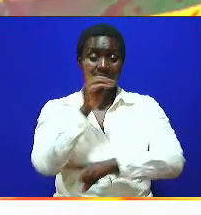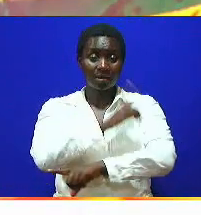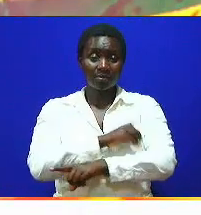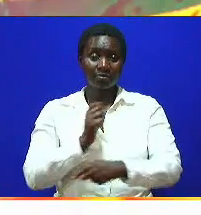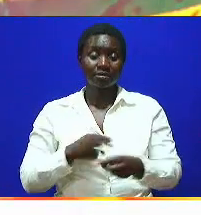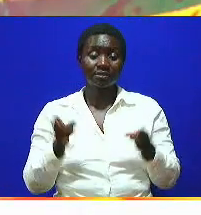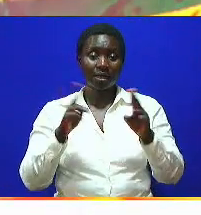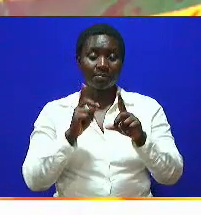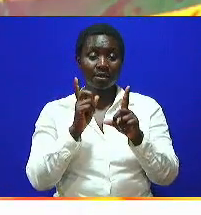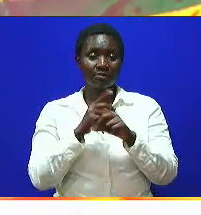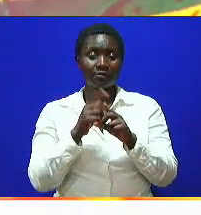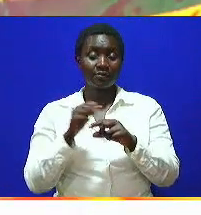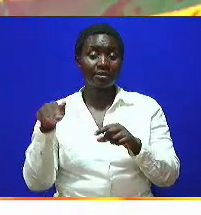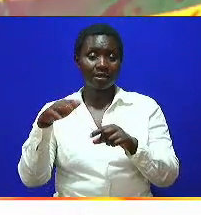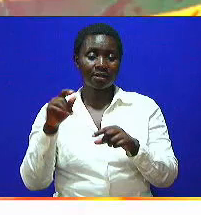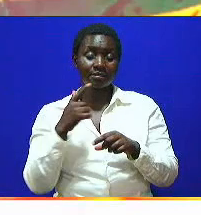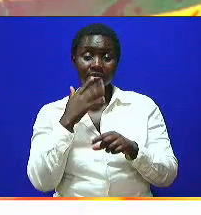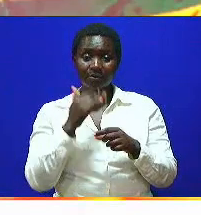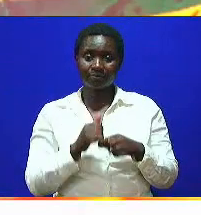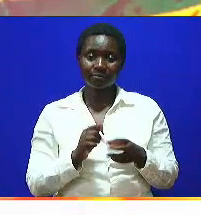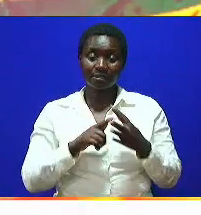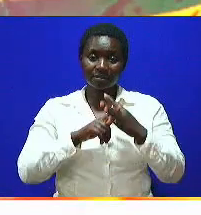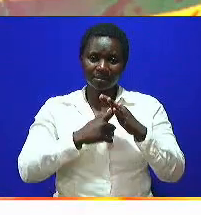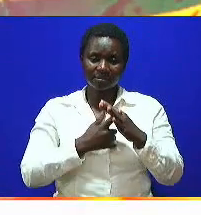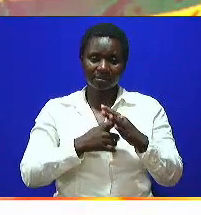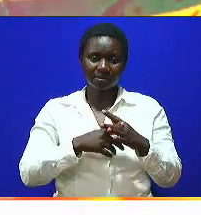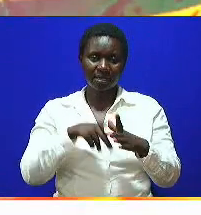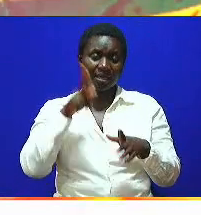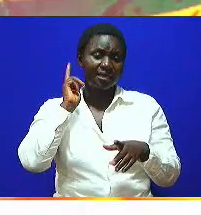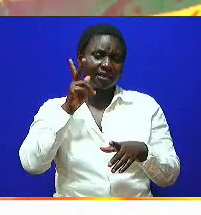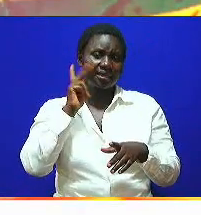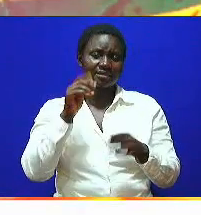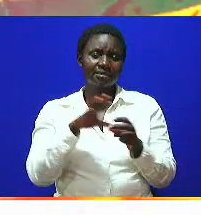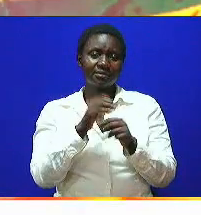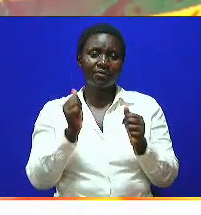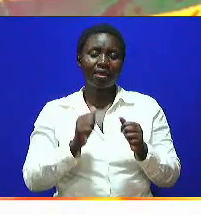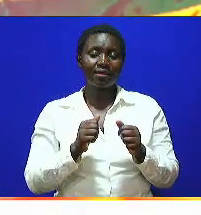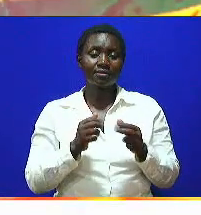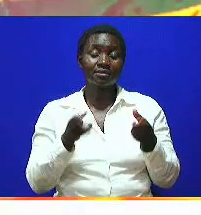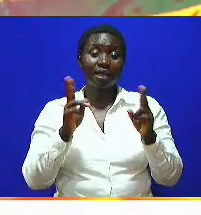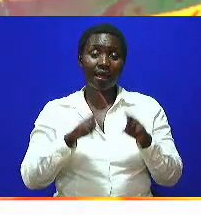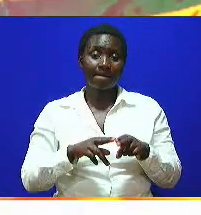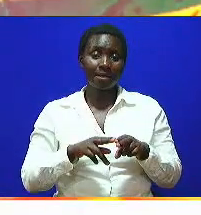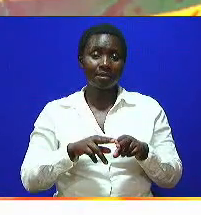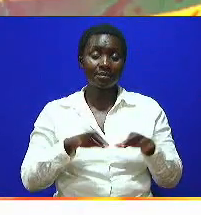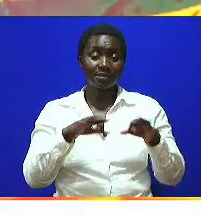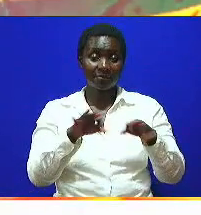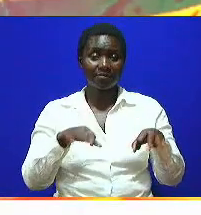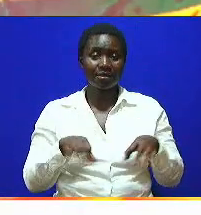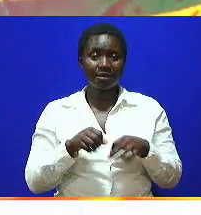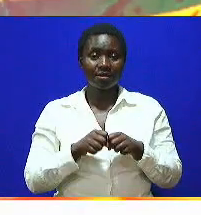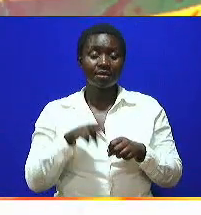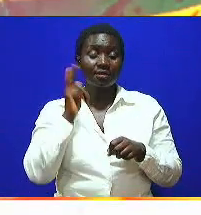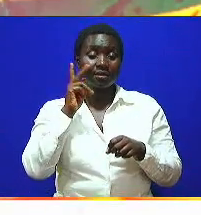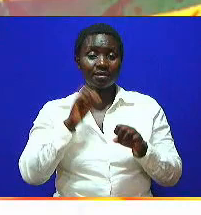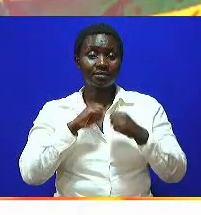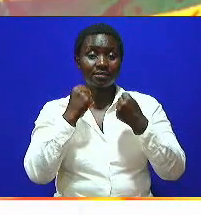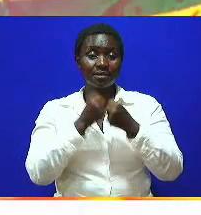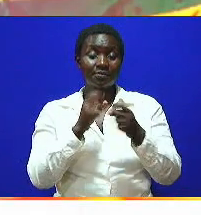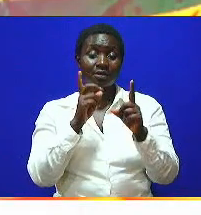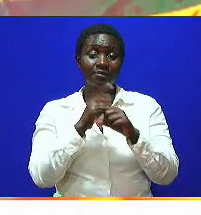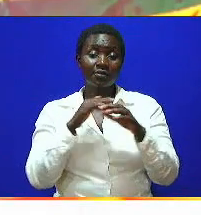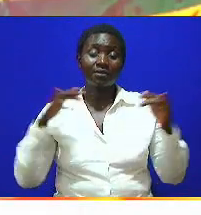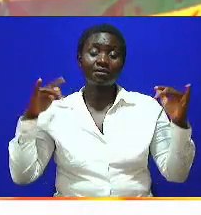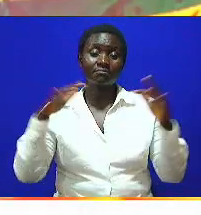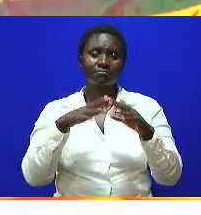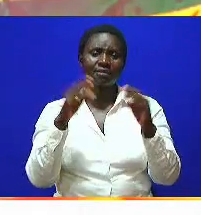chinsem au ni chingongo. Aho, uchakreme ye county ya Kisii umoyogo inokole kana segeti kilikia kuse stadium wa abuwa sebi yombe au biya biyogo ikirana sume yiga